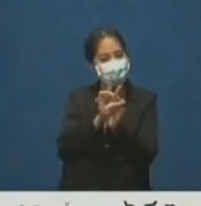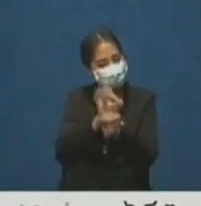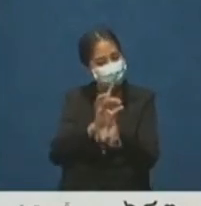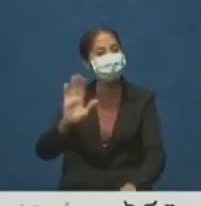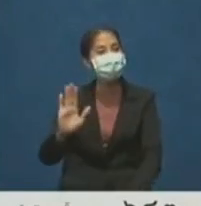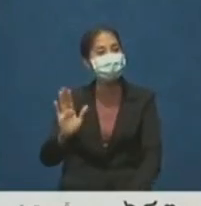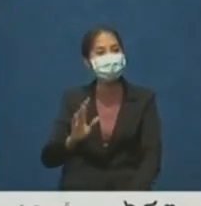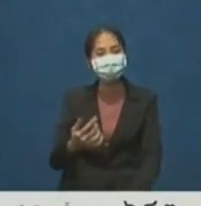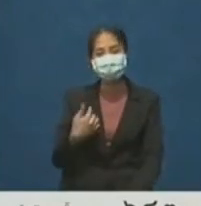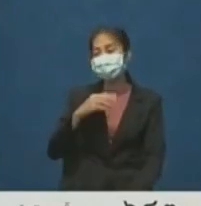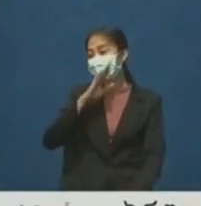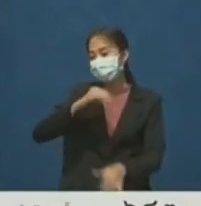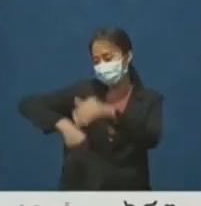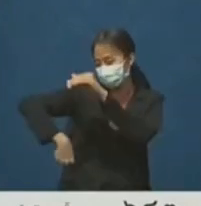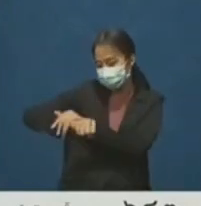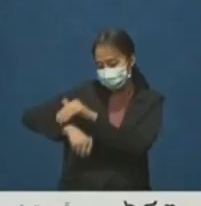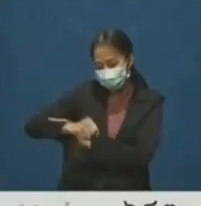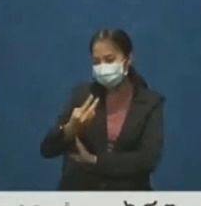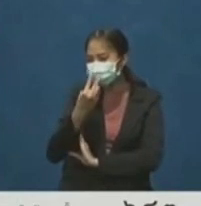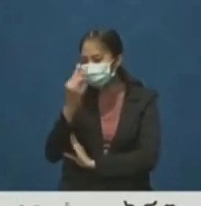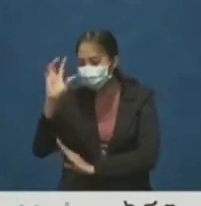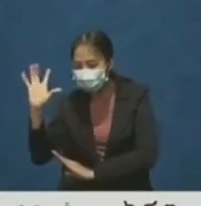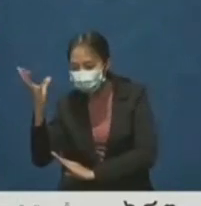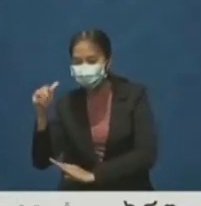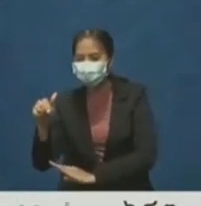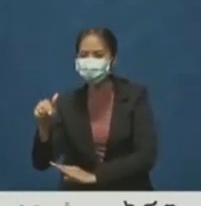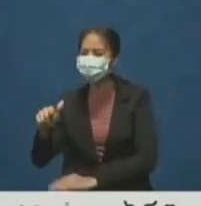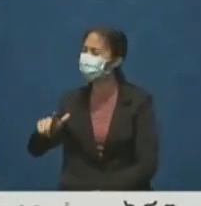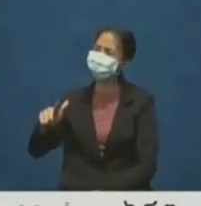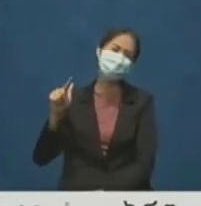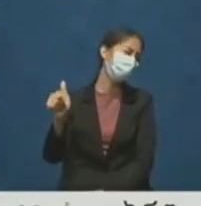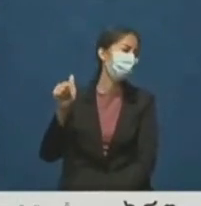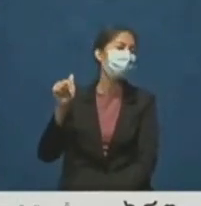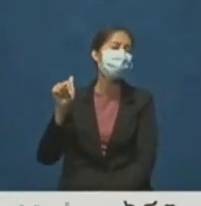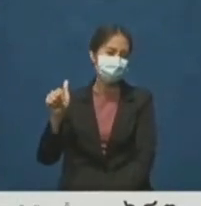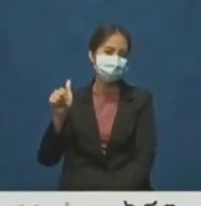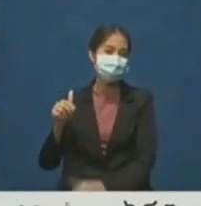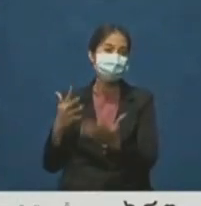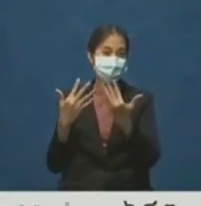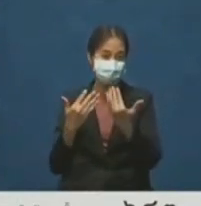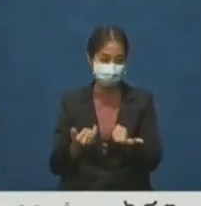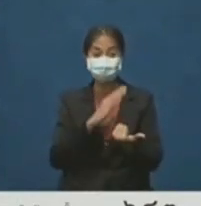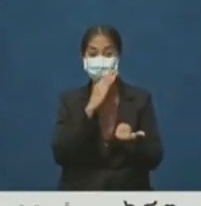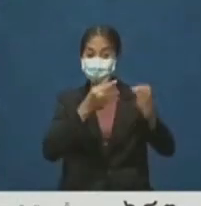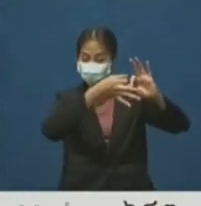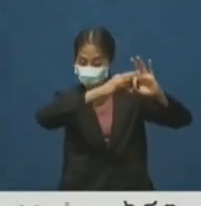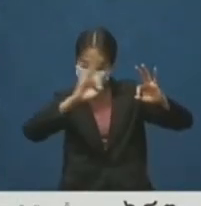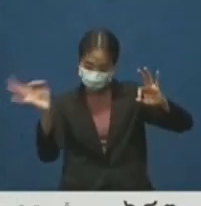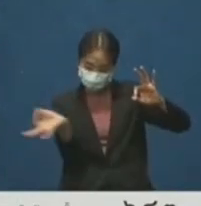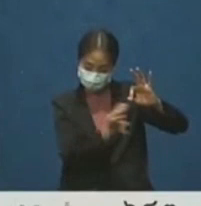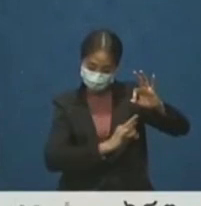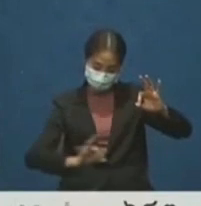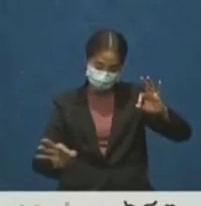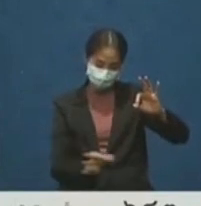อล์คนที่ไปดูฟุตบอลโลกเขาแซ่ซ้องหมดว่าเป็นประเทศที่ปลอดภัยดังนั้นพอท่านเขียนครอบง